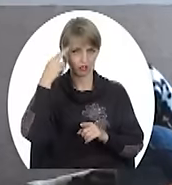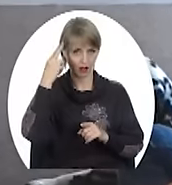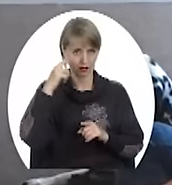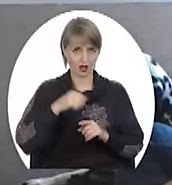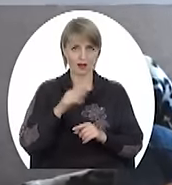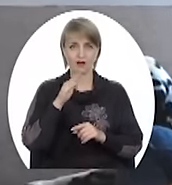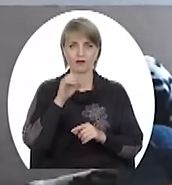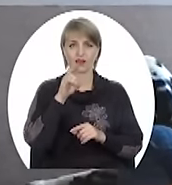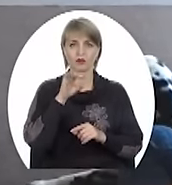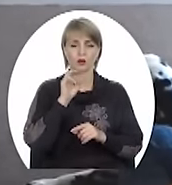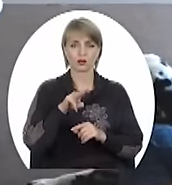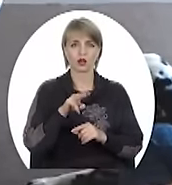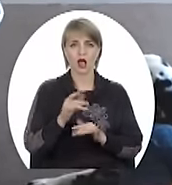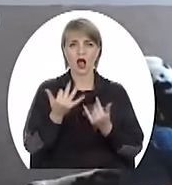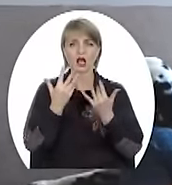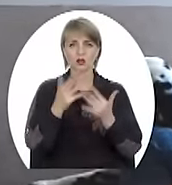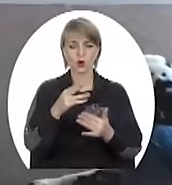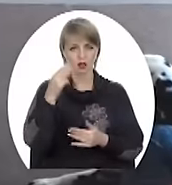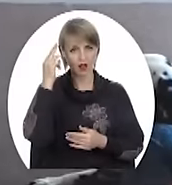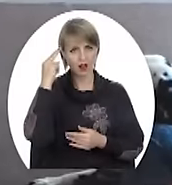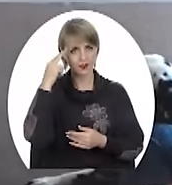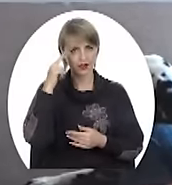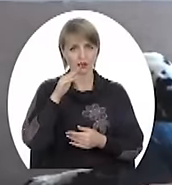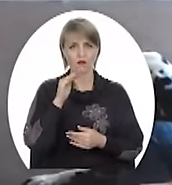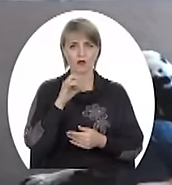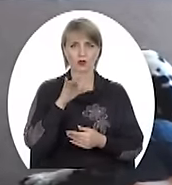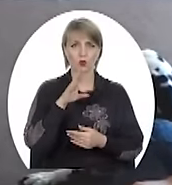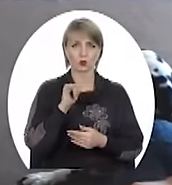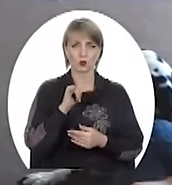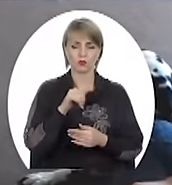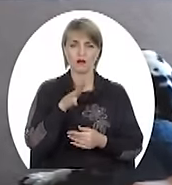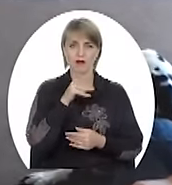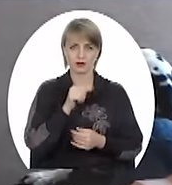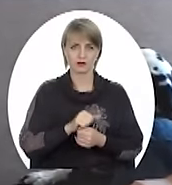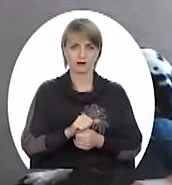Дядя. Дядя Федот. А сколько дяде Федоту лет?